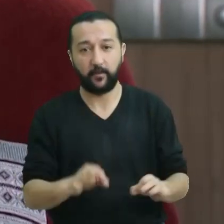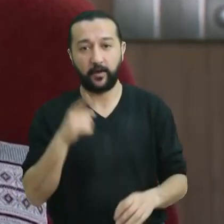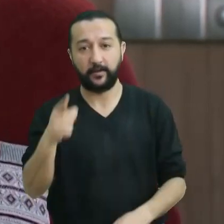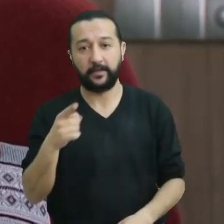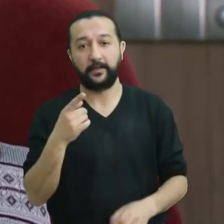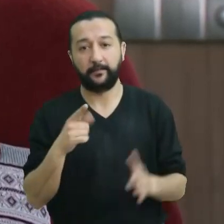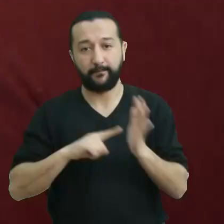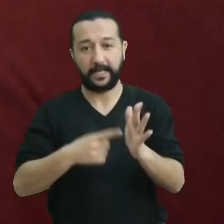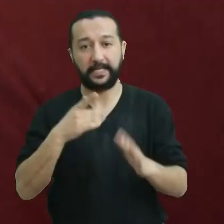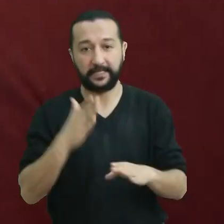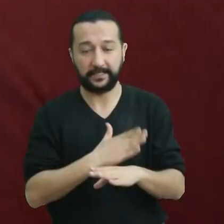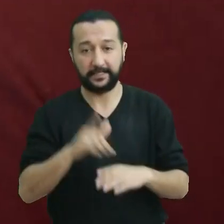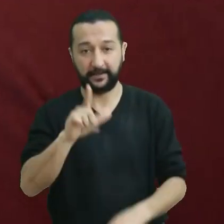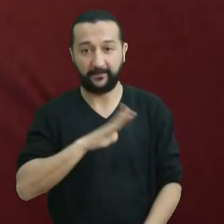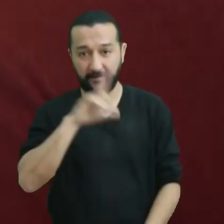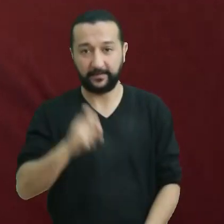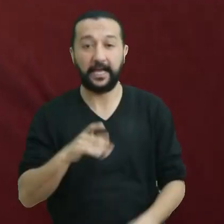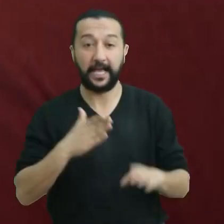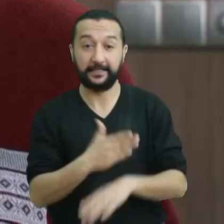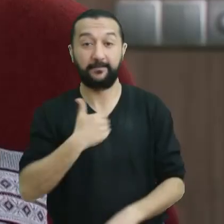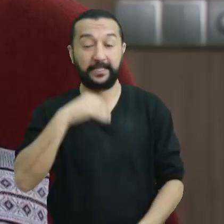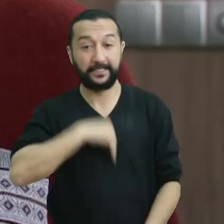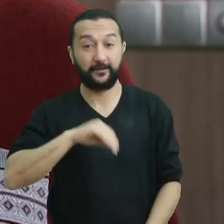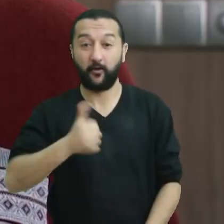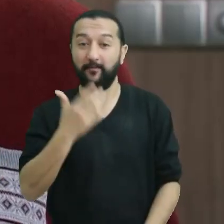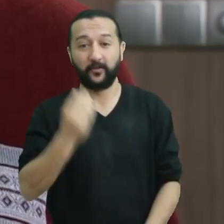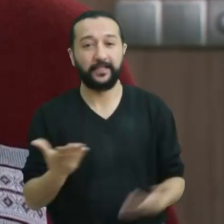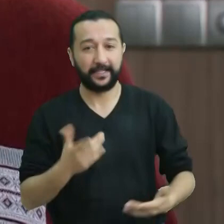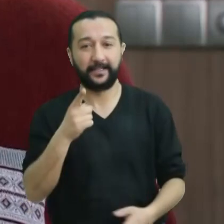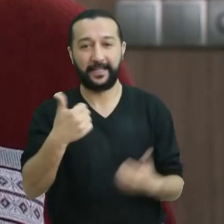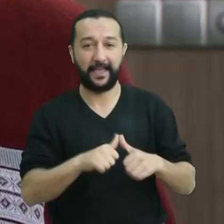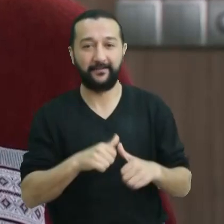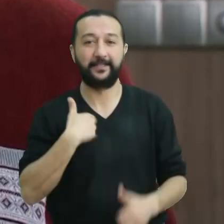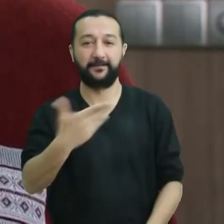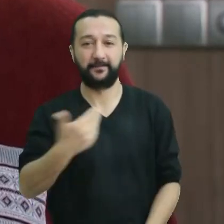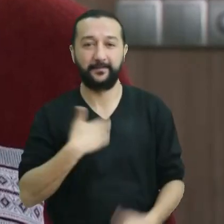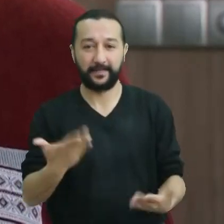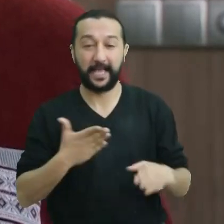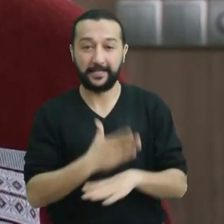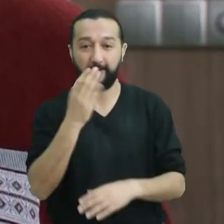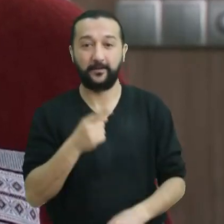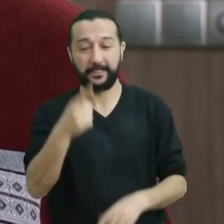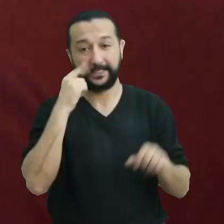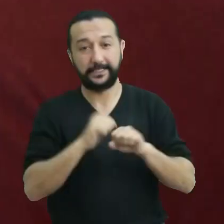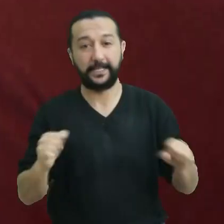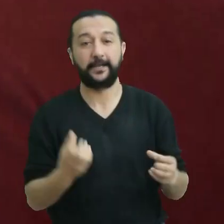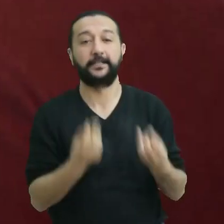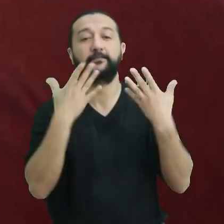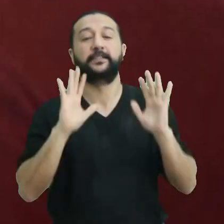bir belgeye ihtiyacı var mı? Asıl benim için önemlisi evliliğimiz de asıl ona zarar